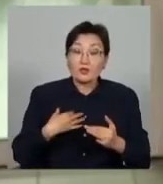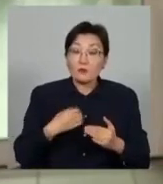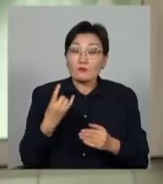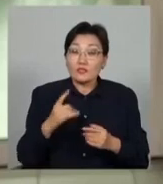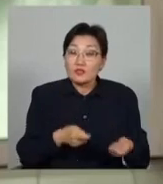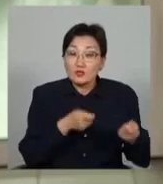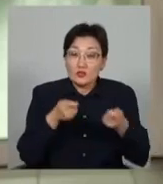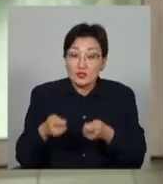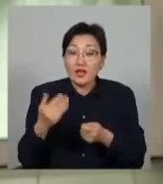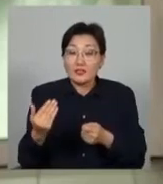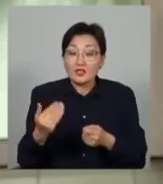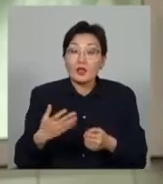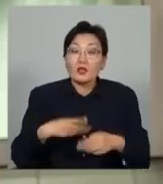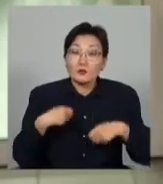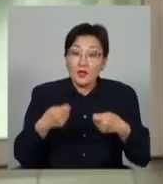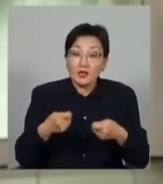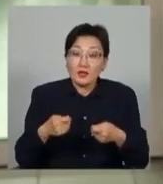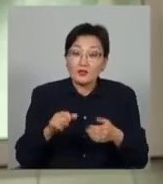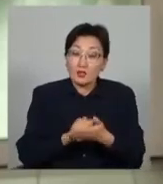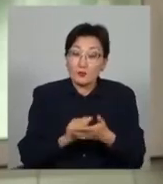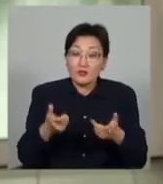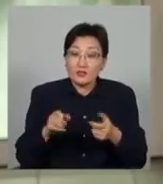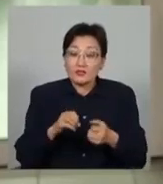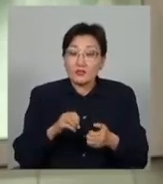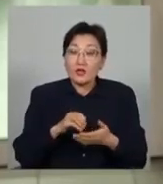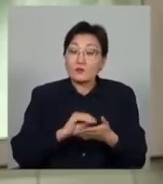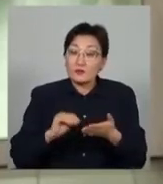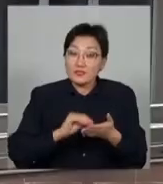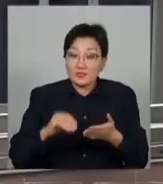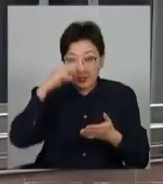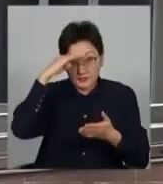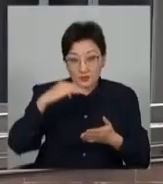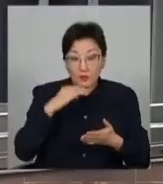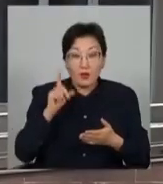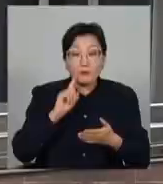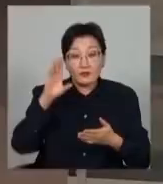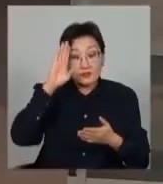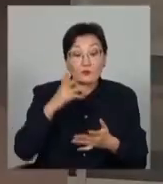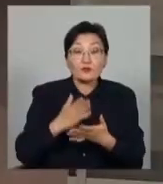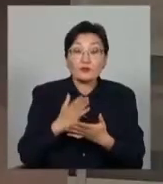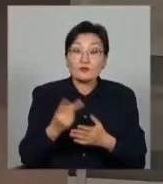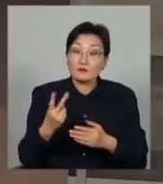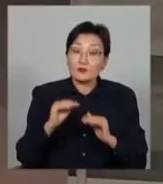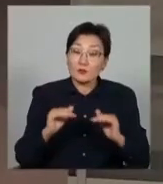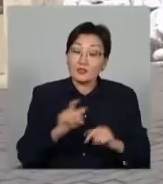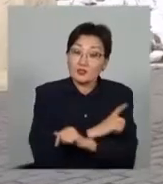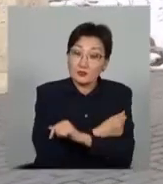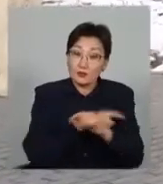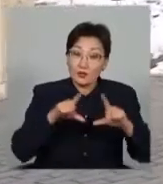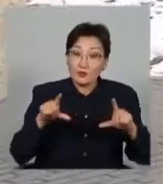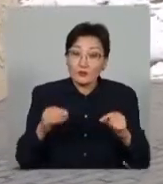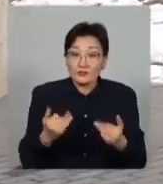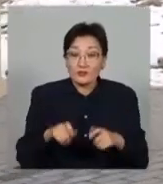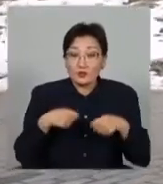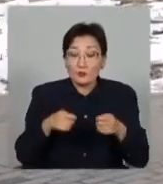ребенка доставляют, они нам отдали акт, где прописывается отец. Пока Танирберген находится во второй детской горбольнице, сейчас